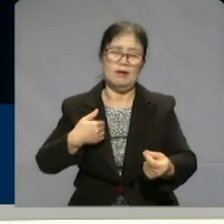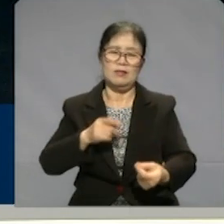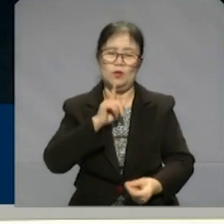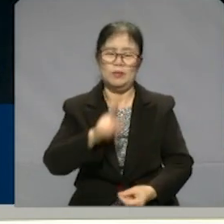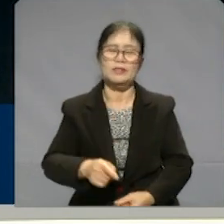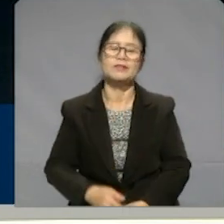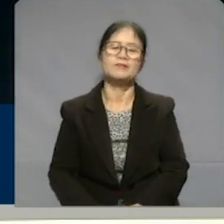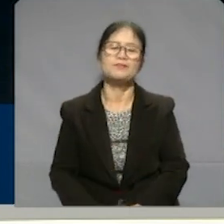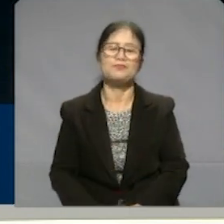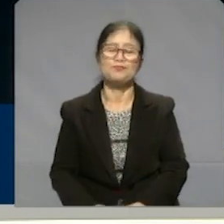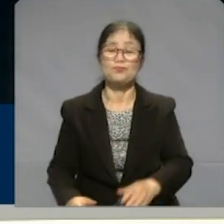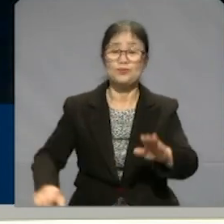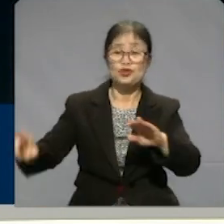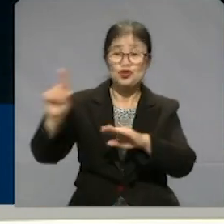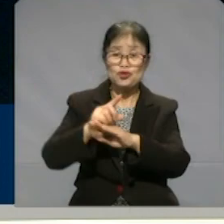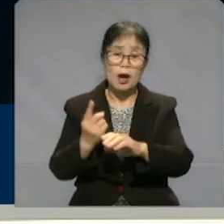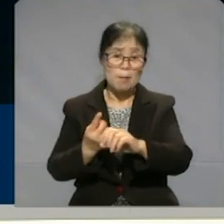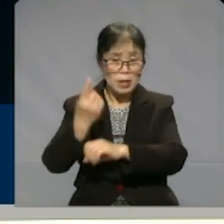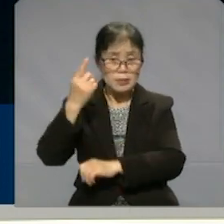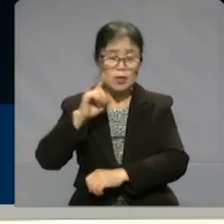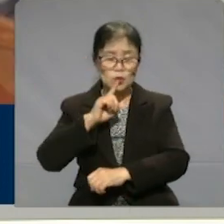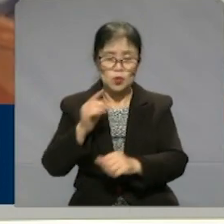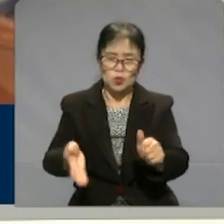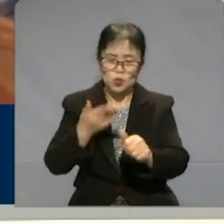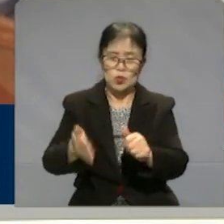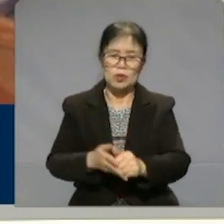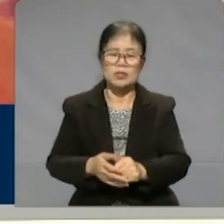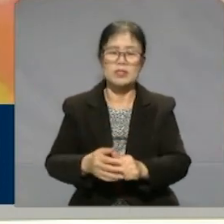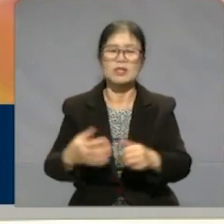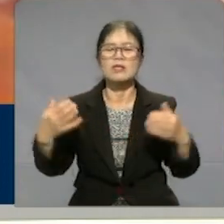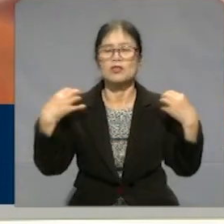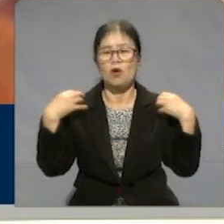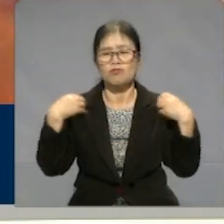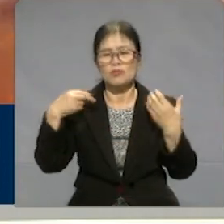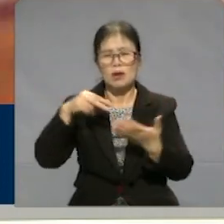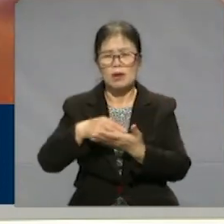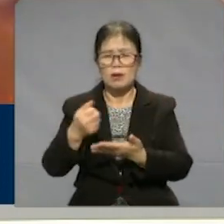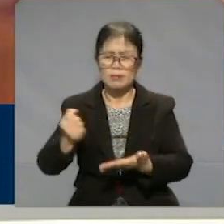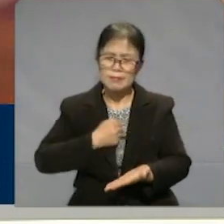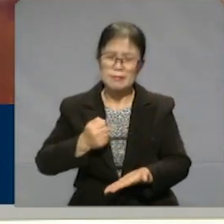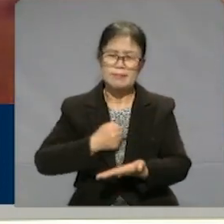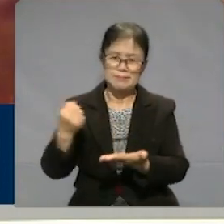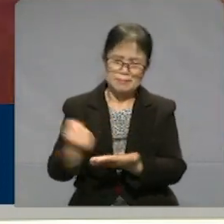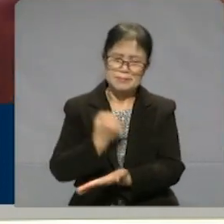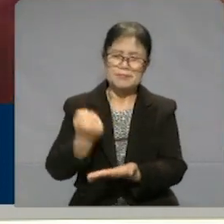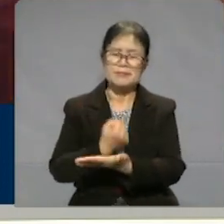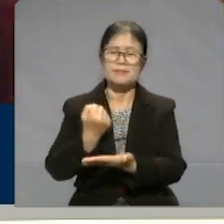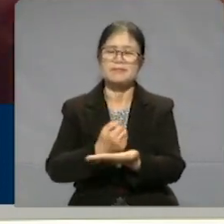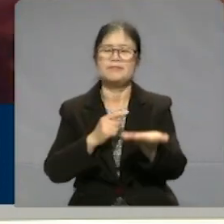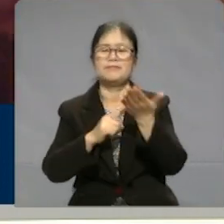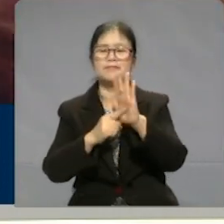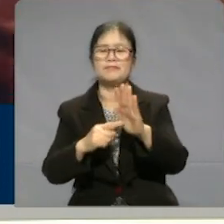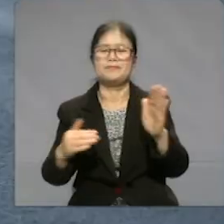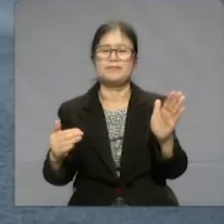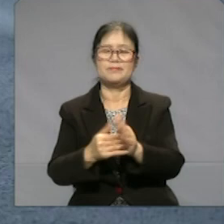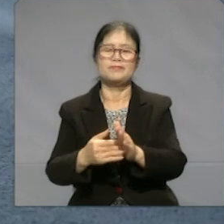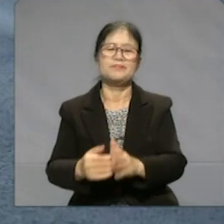주장했습니다. 추가 발사도 독려했는데 정부는 개탄스럽다는 입장을 밝혔습니다. 최진만 기자입니다.